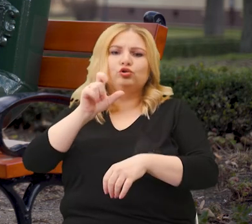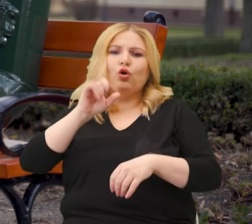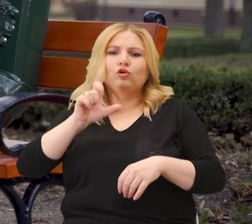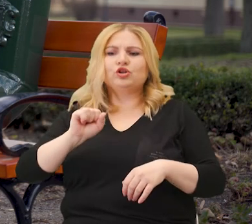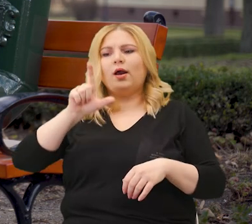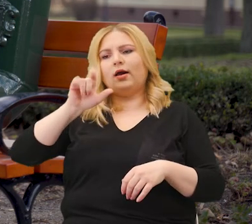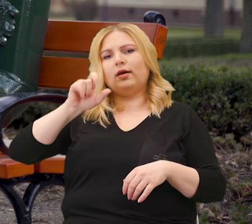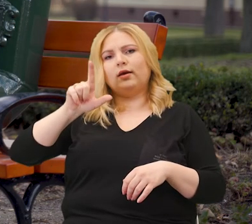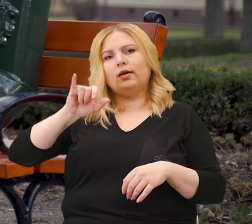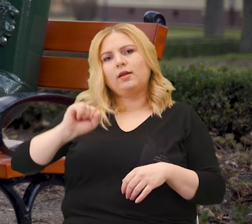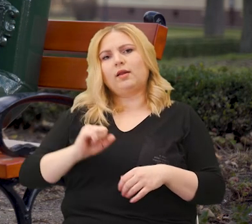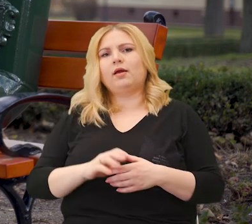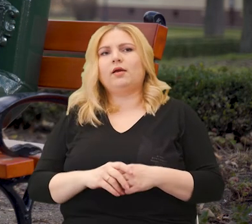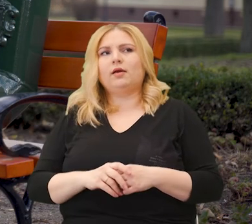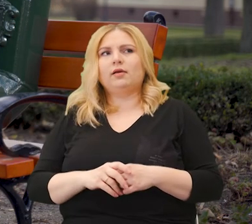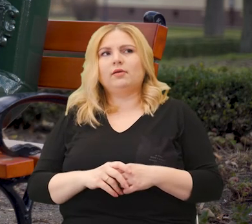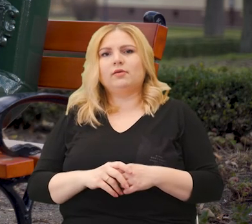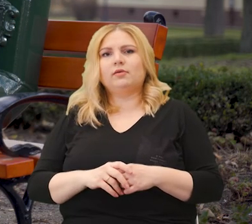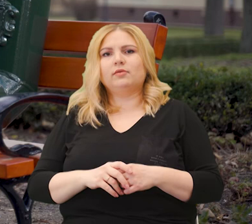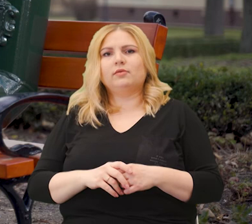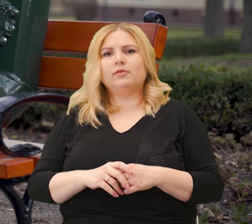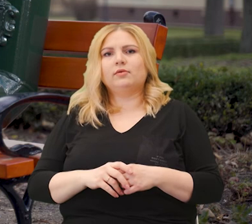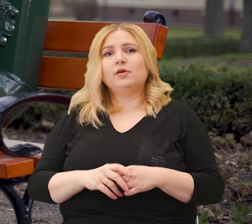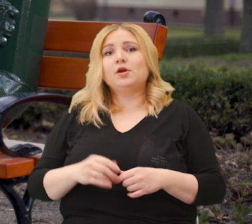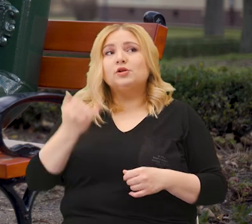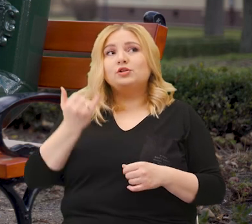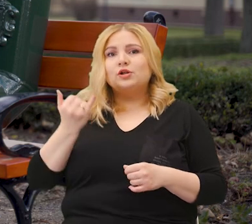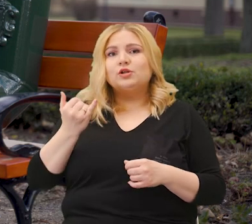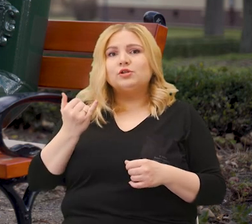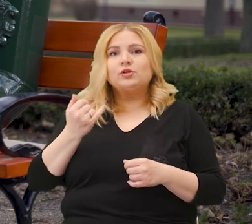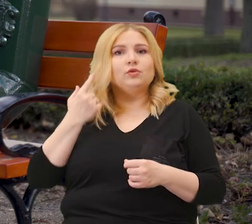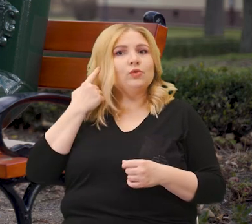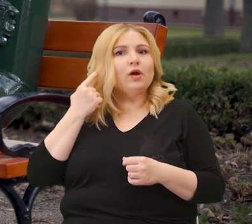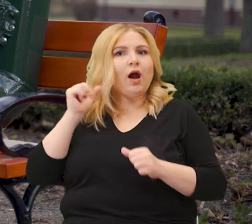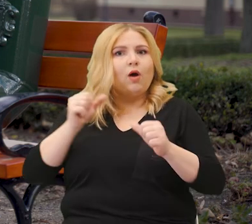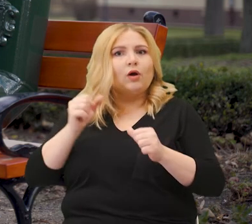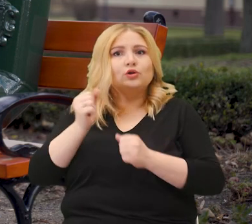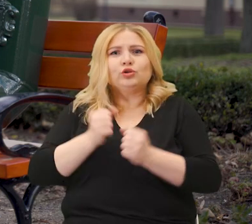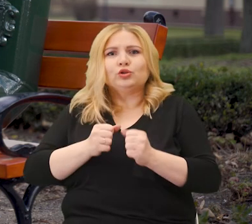trzyma pieniążki w szafie pod prześcieradłami. Mamert jęknął mimo woli i udał, że stało